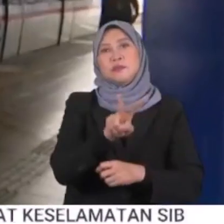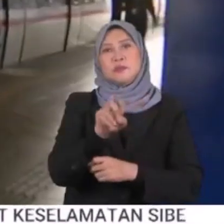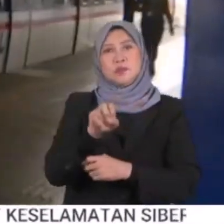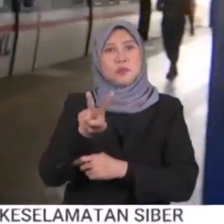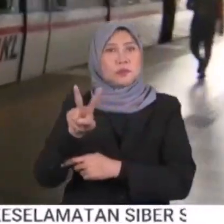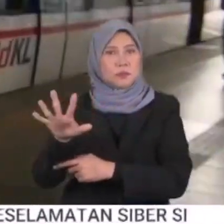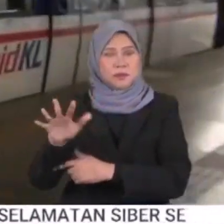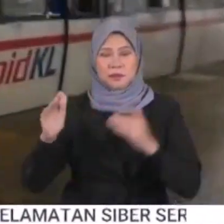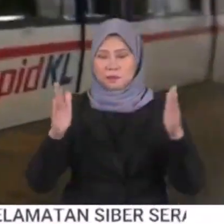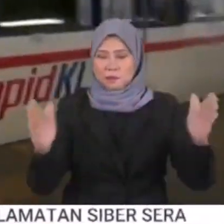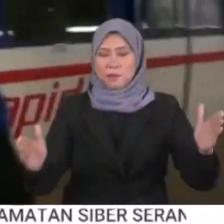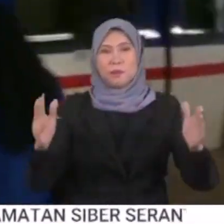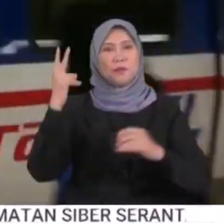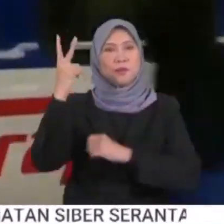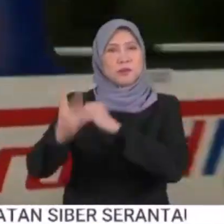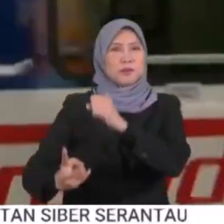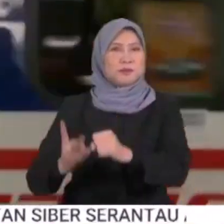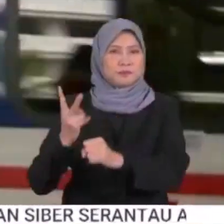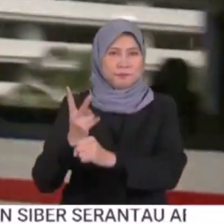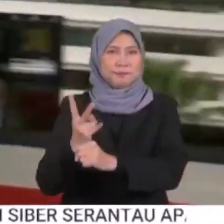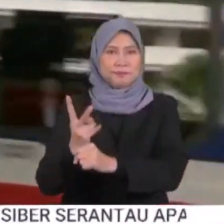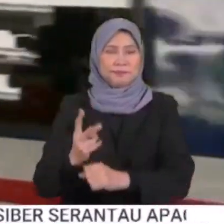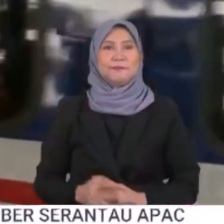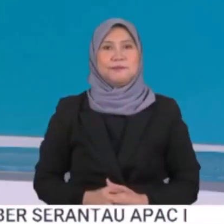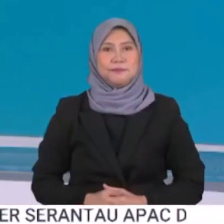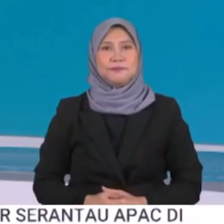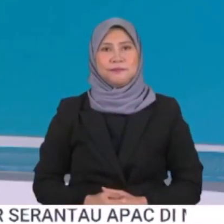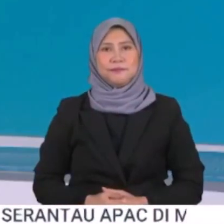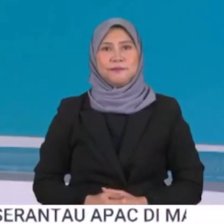bagi tempoh 2 tahun.